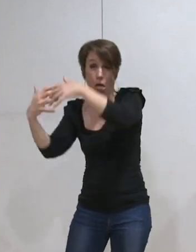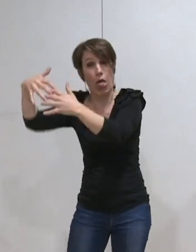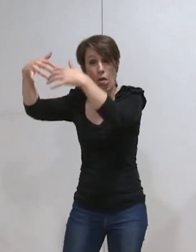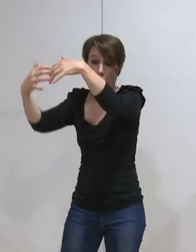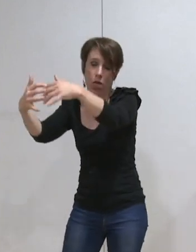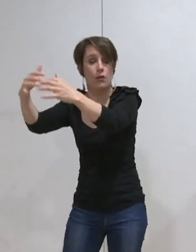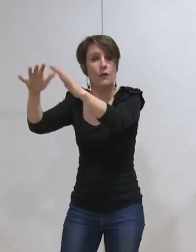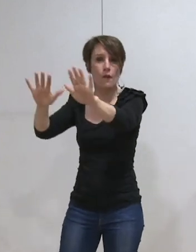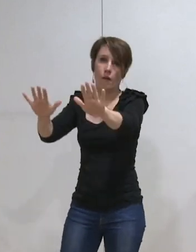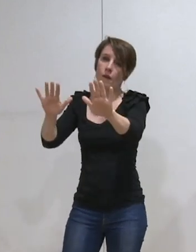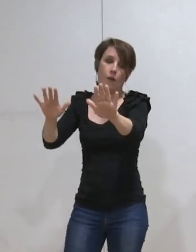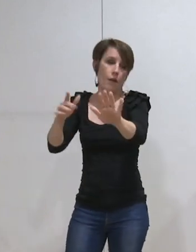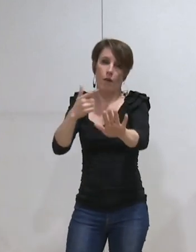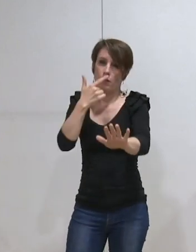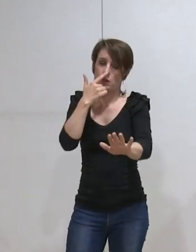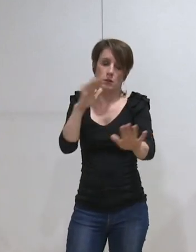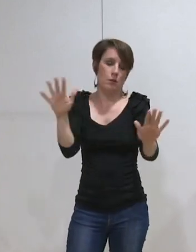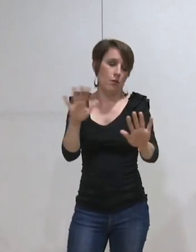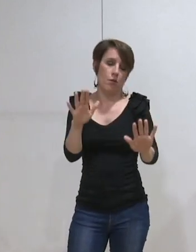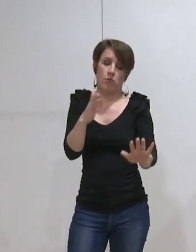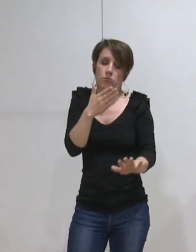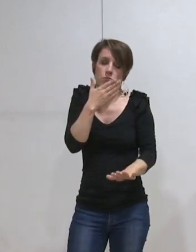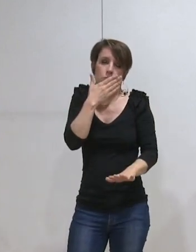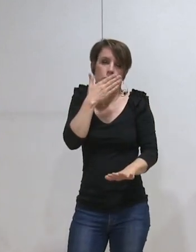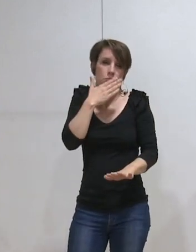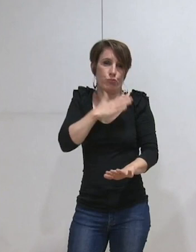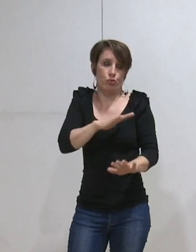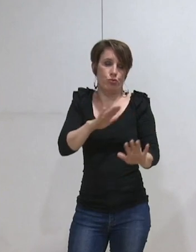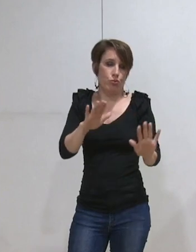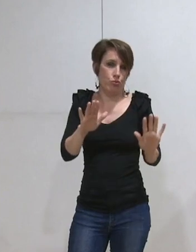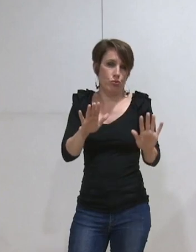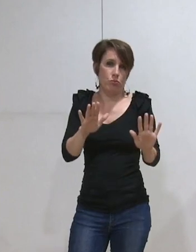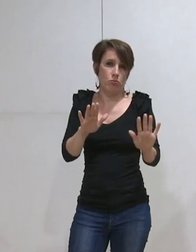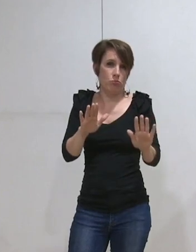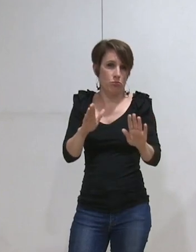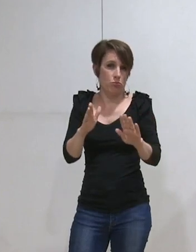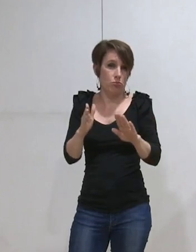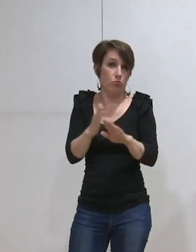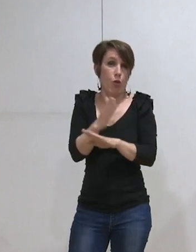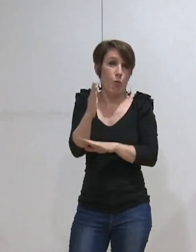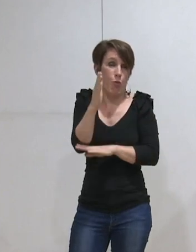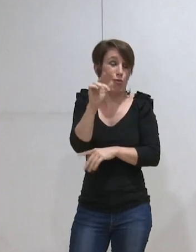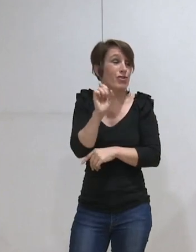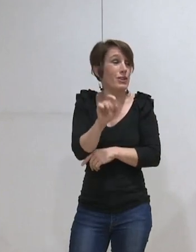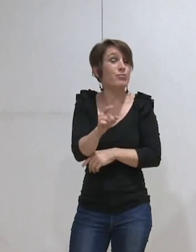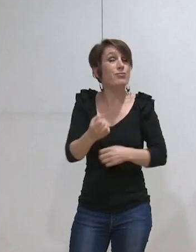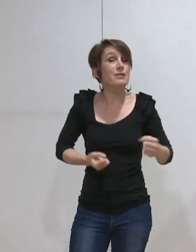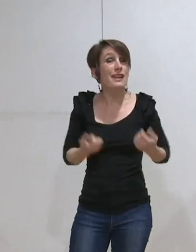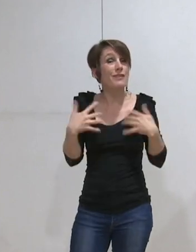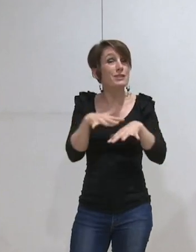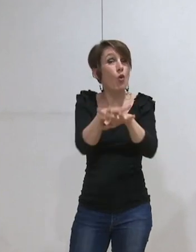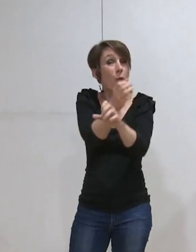conséquent il nous paraîtrait plus raisonnable de différer cette décision de création de service